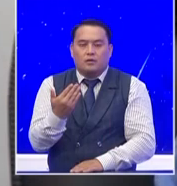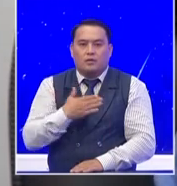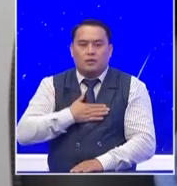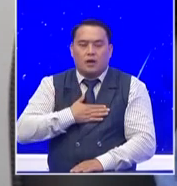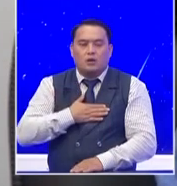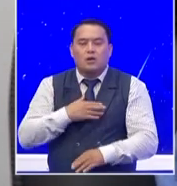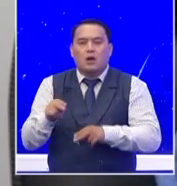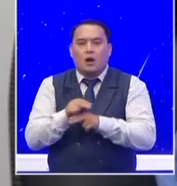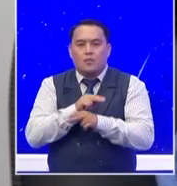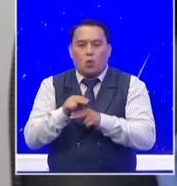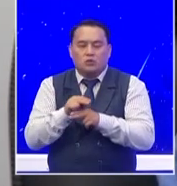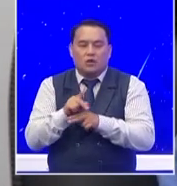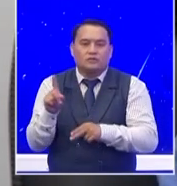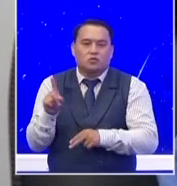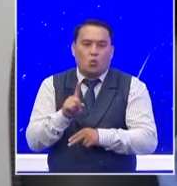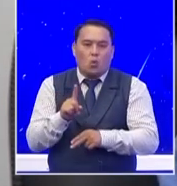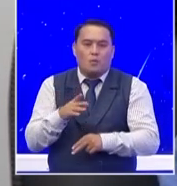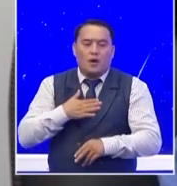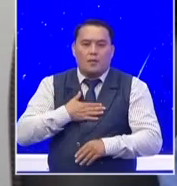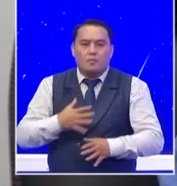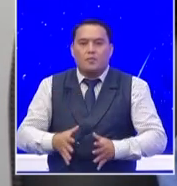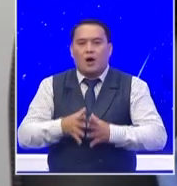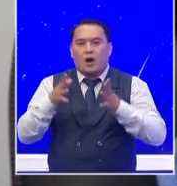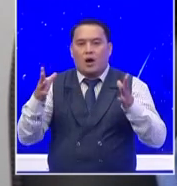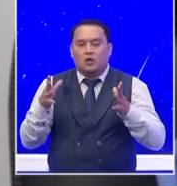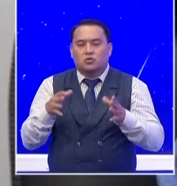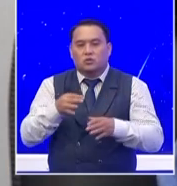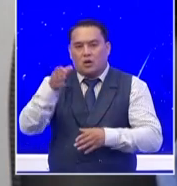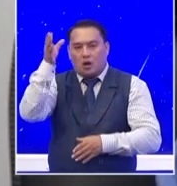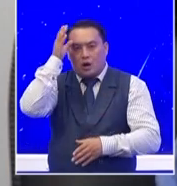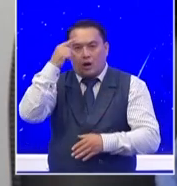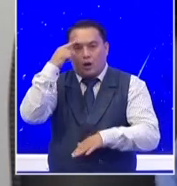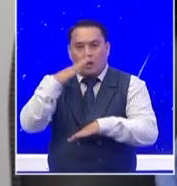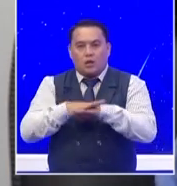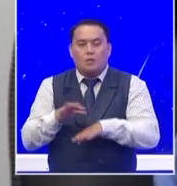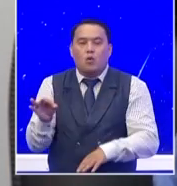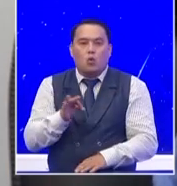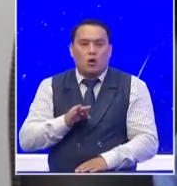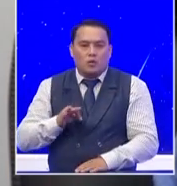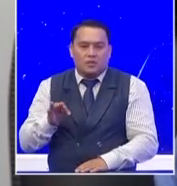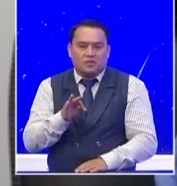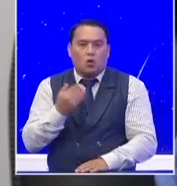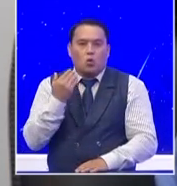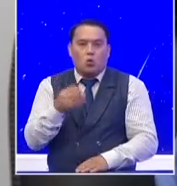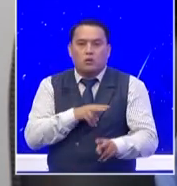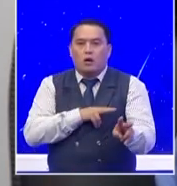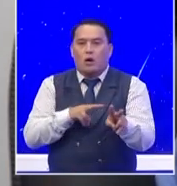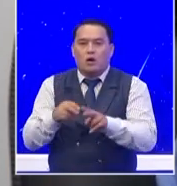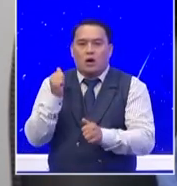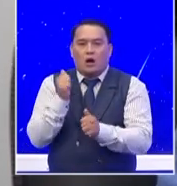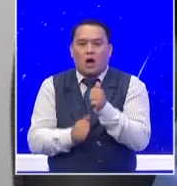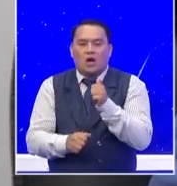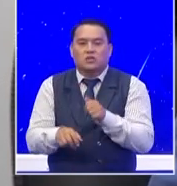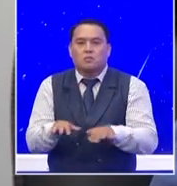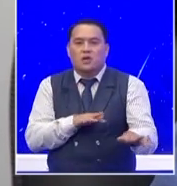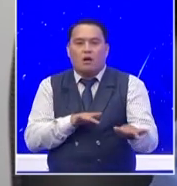При реконструкции аэропорта, честно признаюсь, мы получили большие навыки и знания от акима нашей области Аманды Кабаталова. Он контролировал каждый